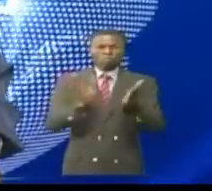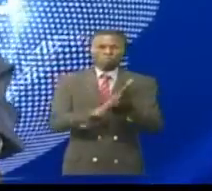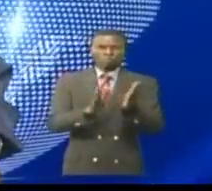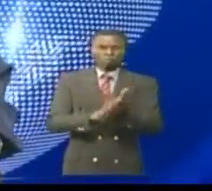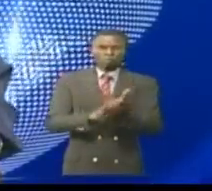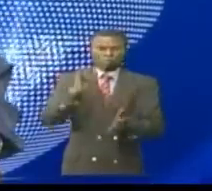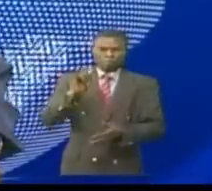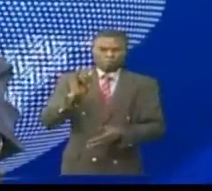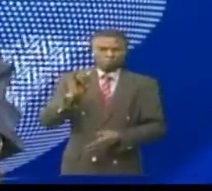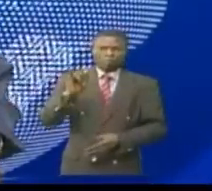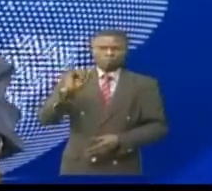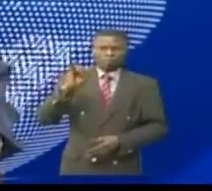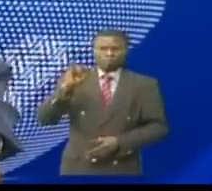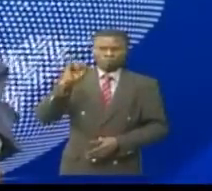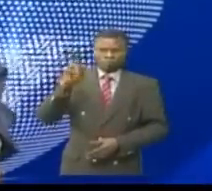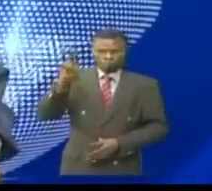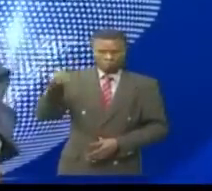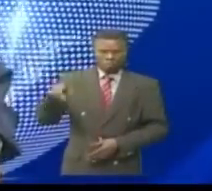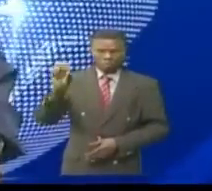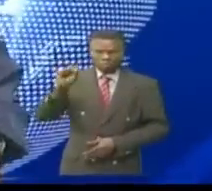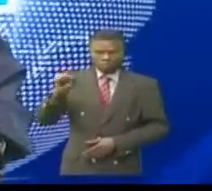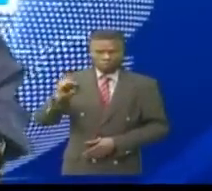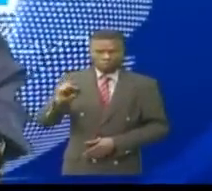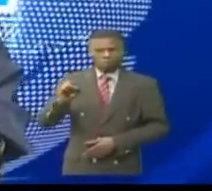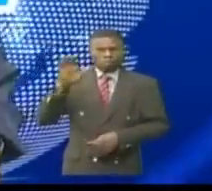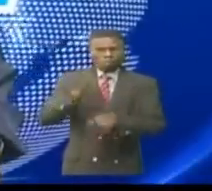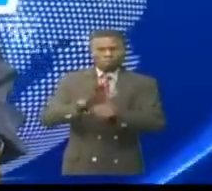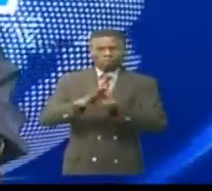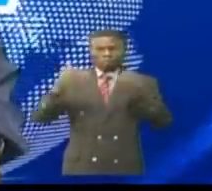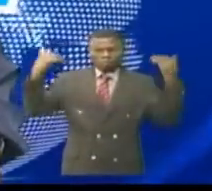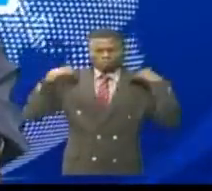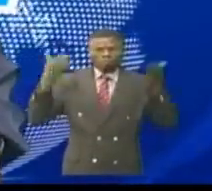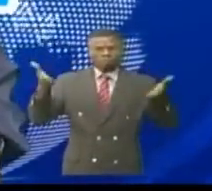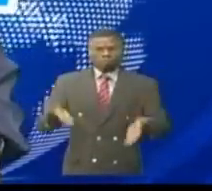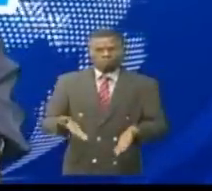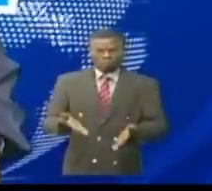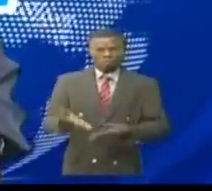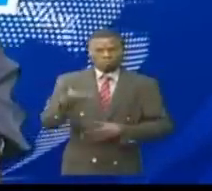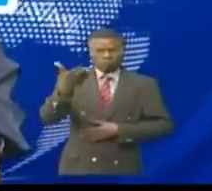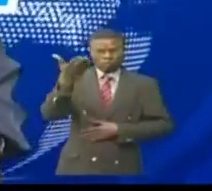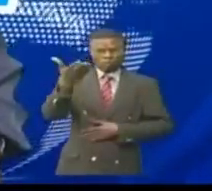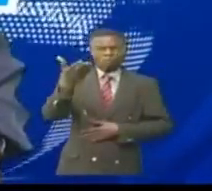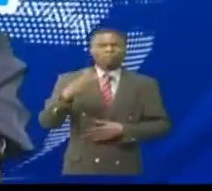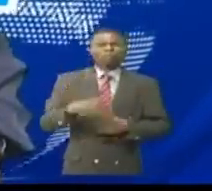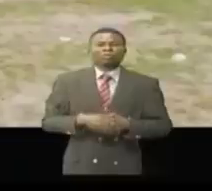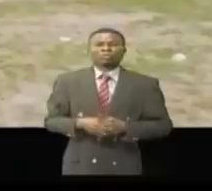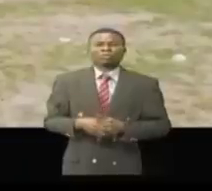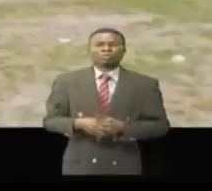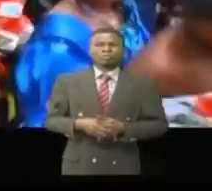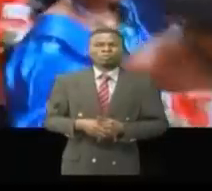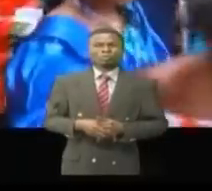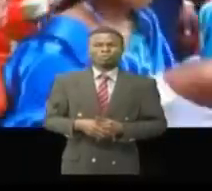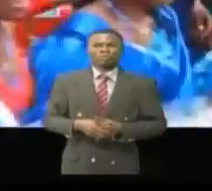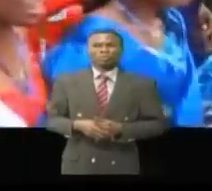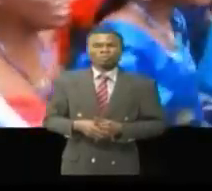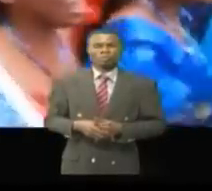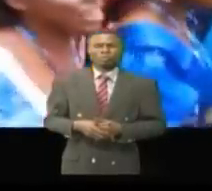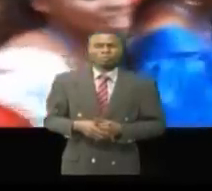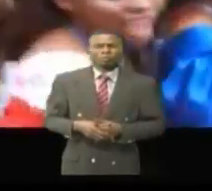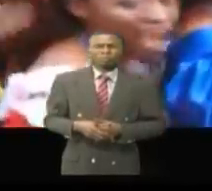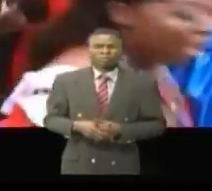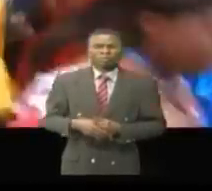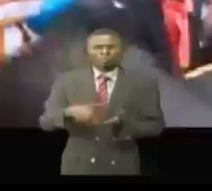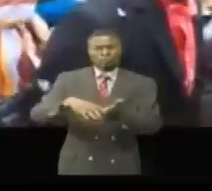l'INPES sur le boulevard Triomphal en présence de plusieurs invités et personnalités, nous dit Rodé Panda. 41 apprenants